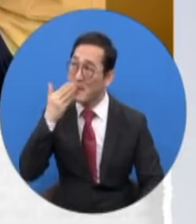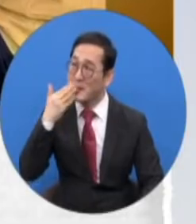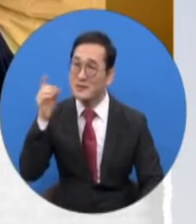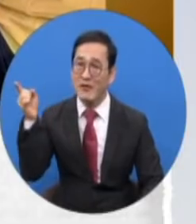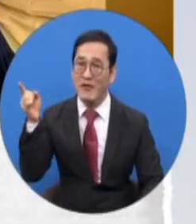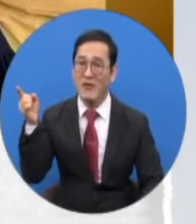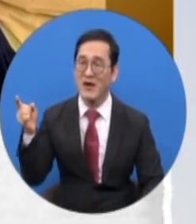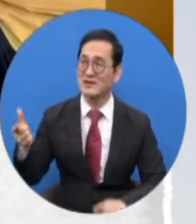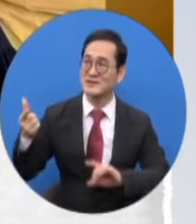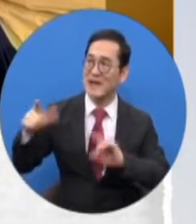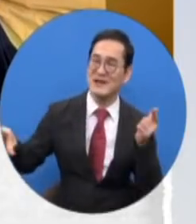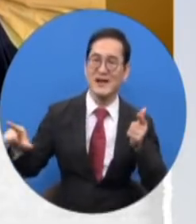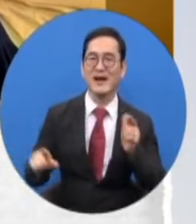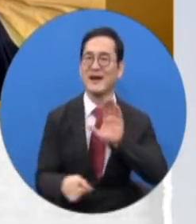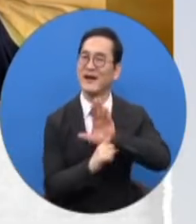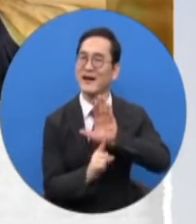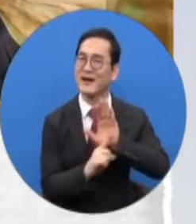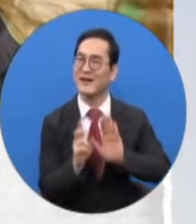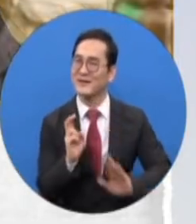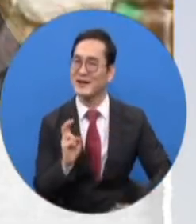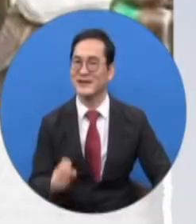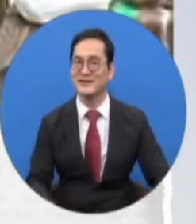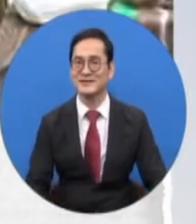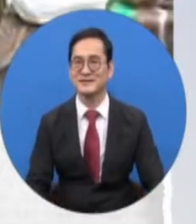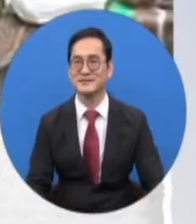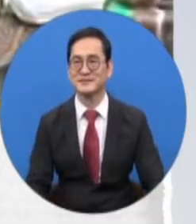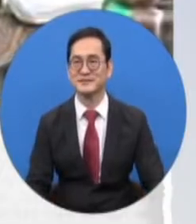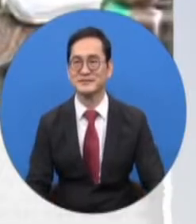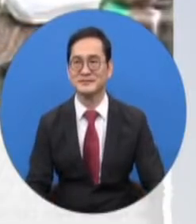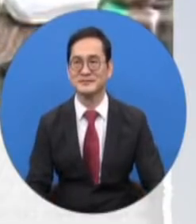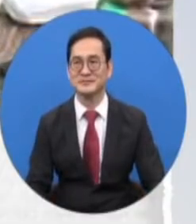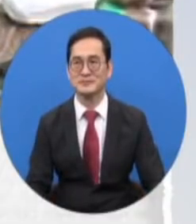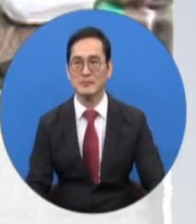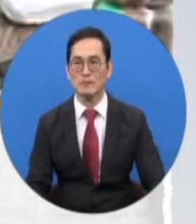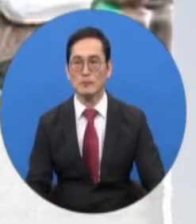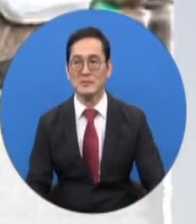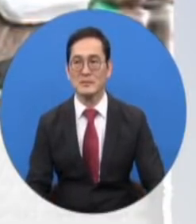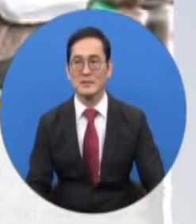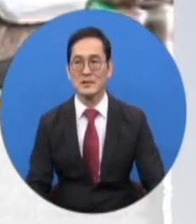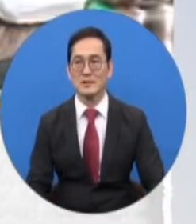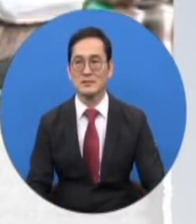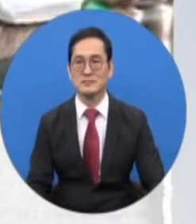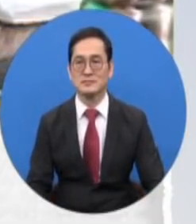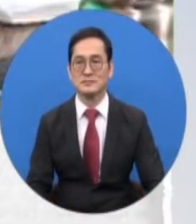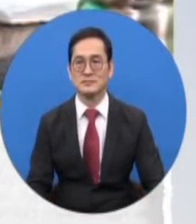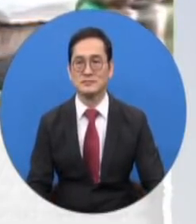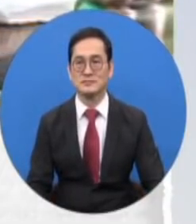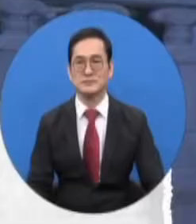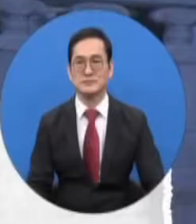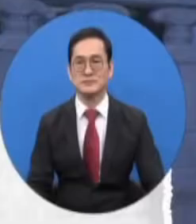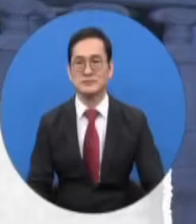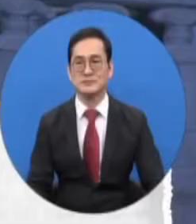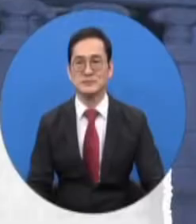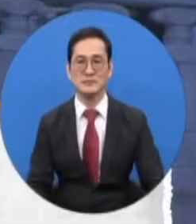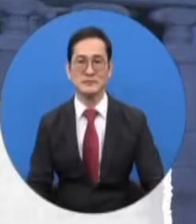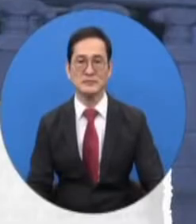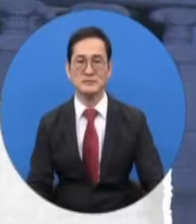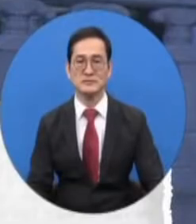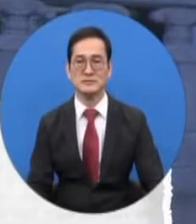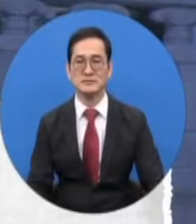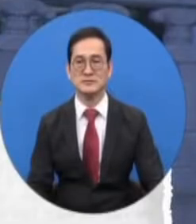것과 대비되는 효과를 부각하기 위한 의도로 평가하고 있는 것 같기도 합니다. 아 그래요? 박성 변호사님 그렇게 평가해 주셨는데 자 전희규 의원님